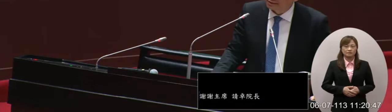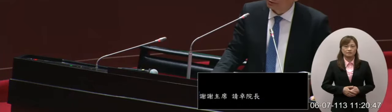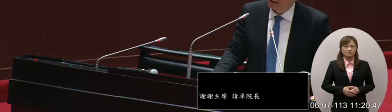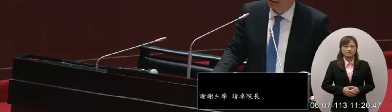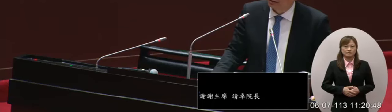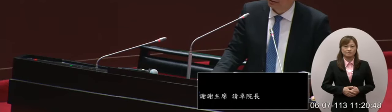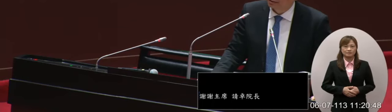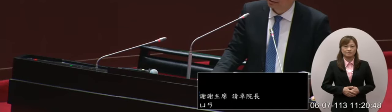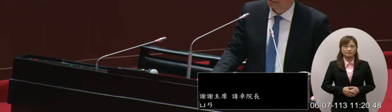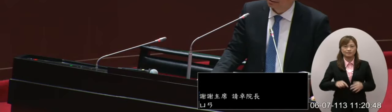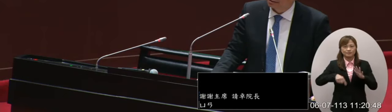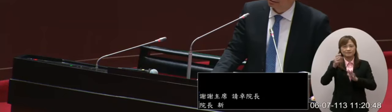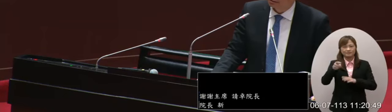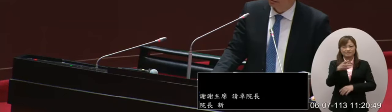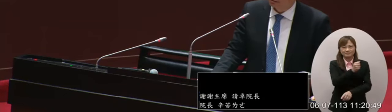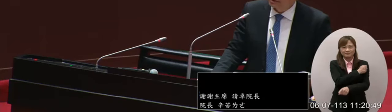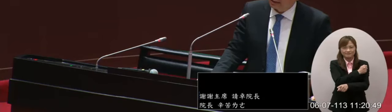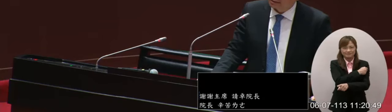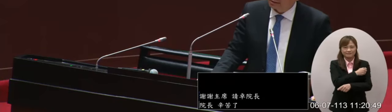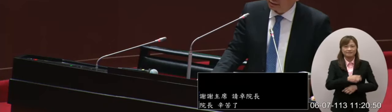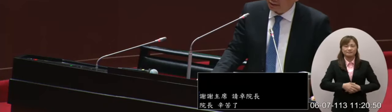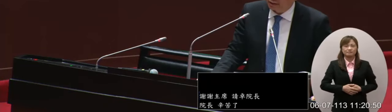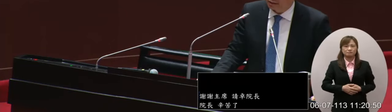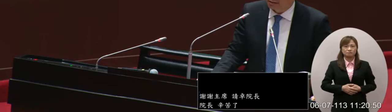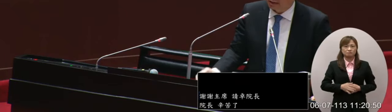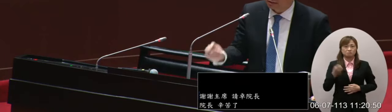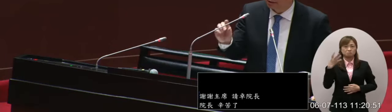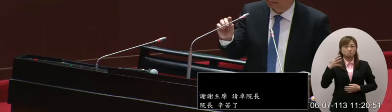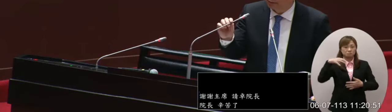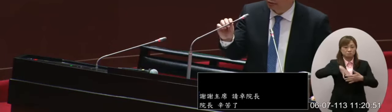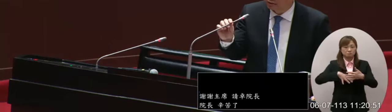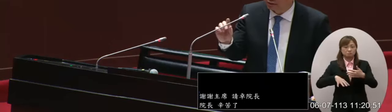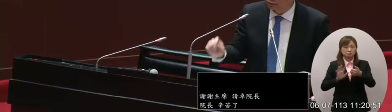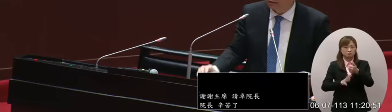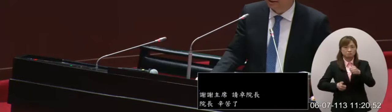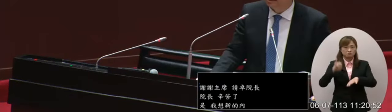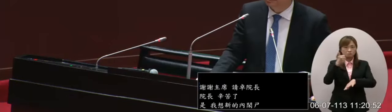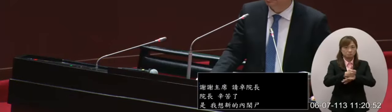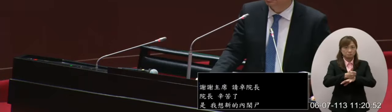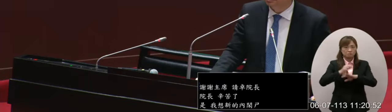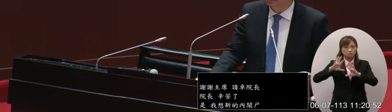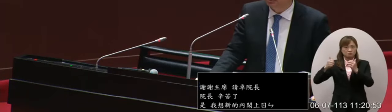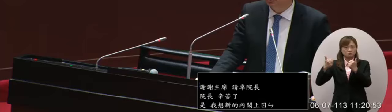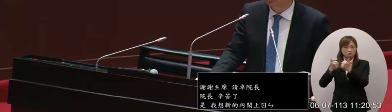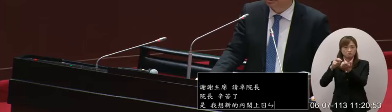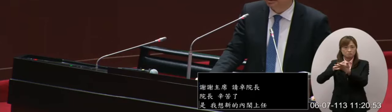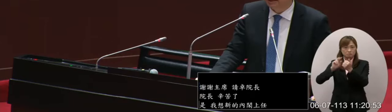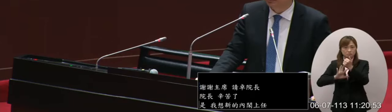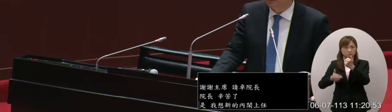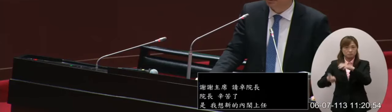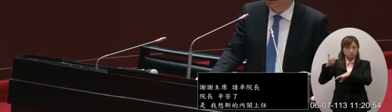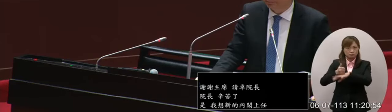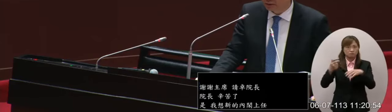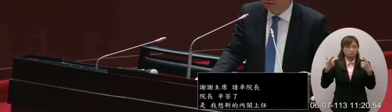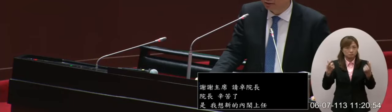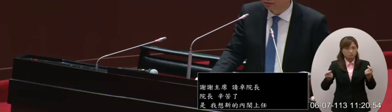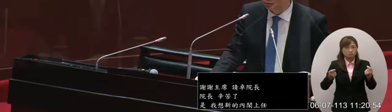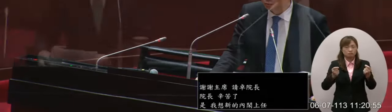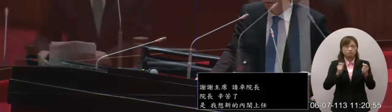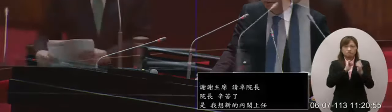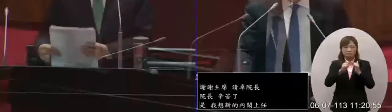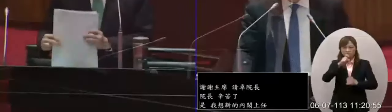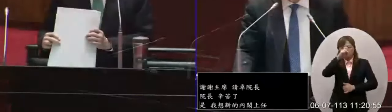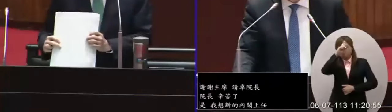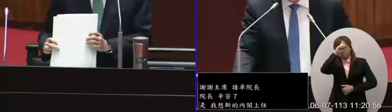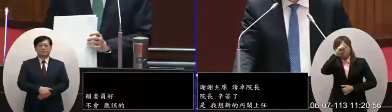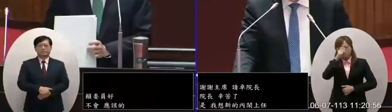院长辛苦了哈。 赖委员好，不会，应该。 我想新的内阁上任，包括新的国会上任，其实人民都期待多一点点民生，